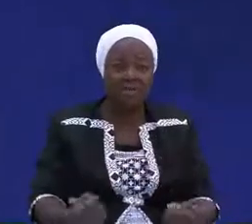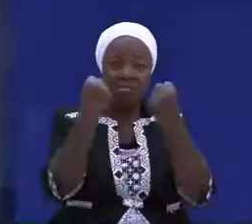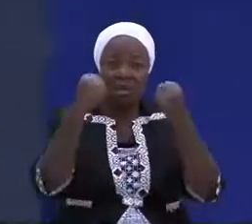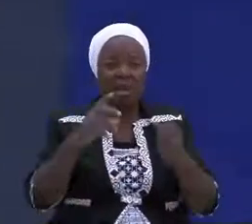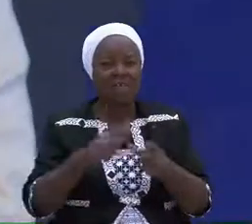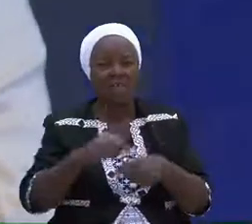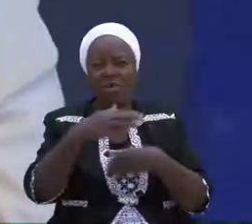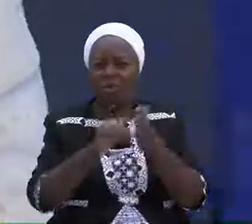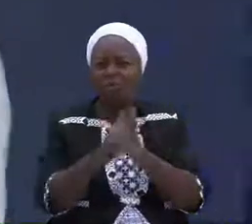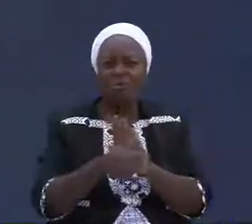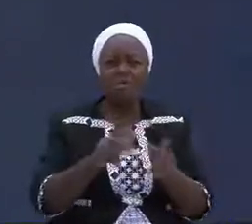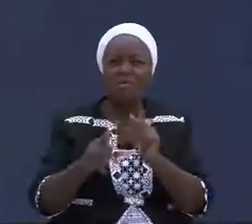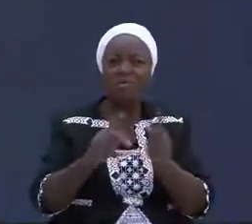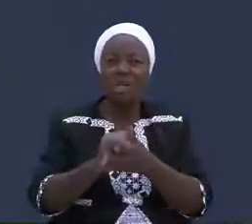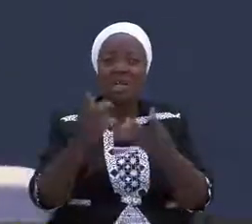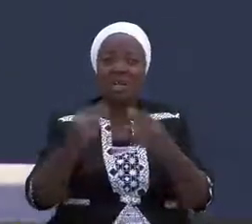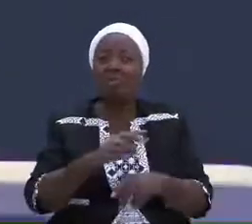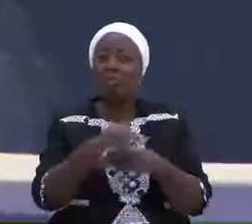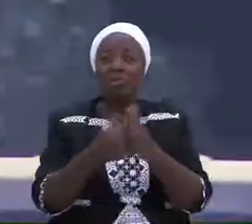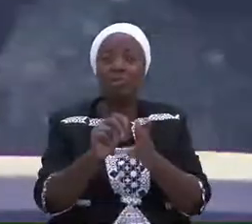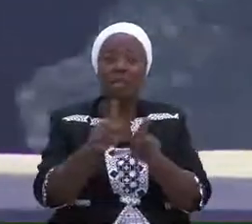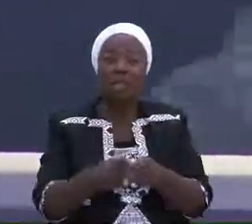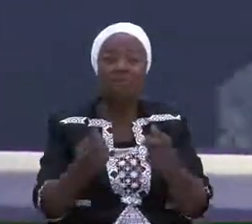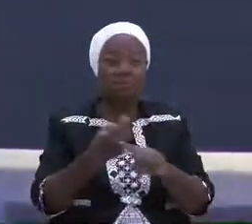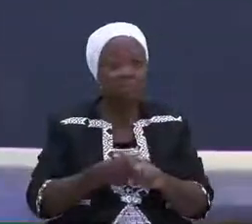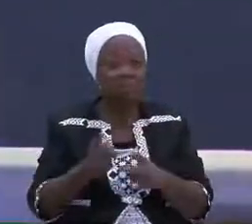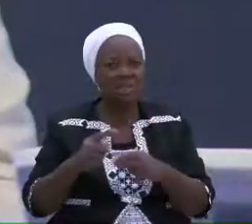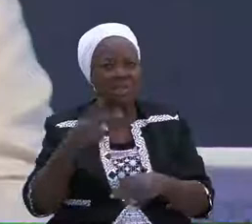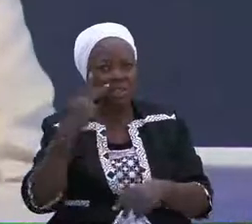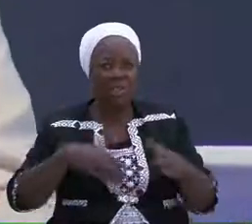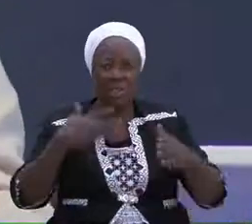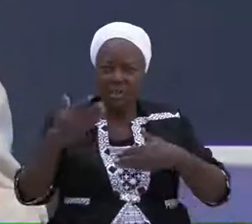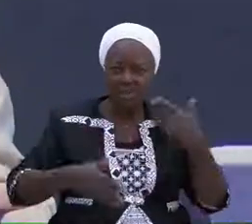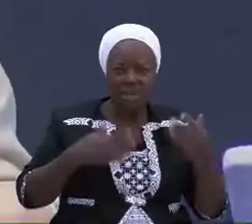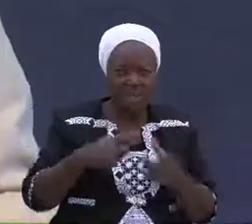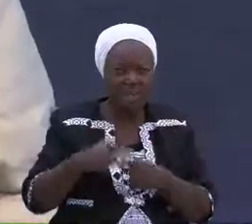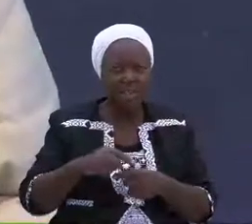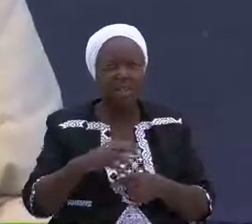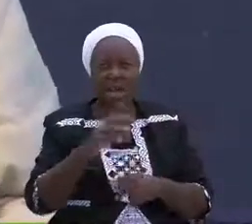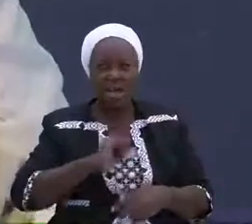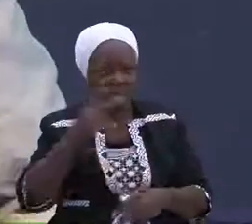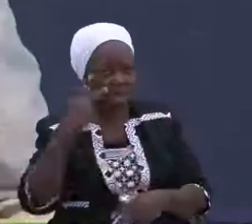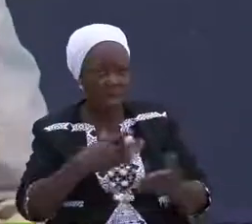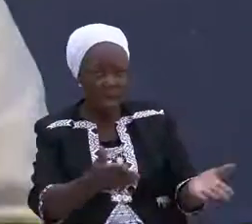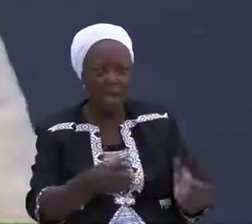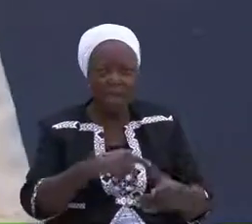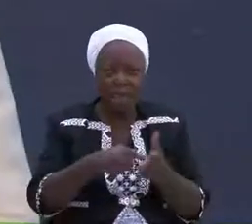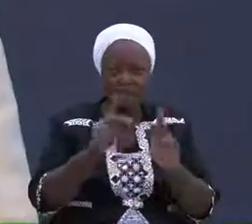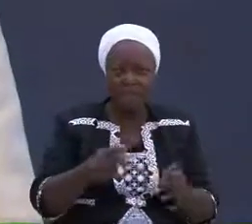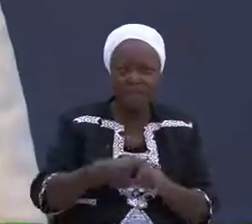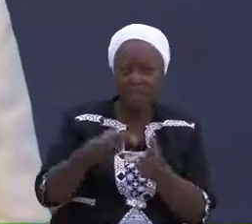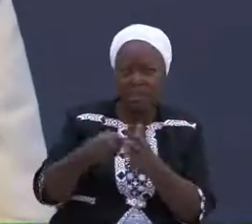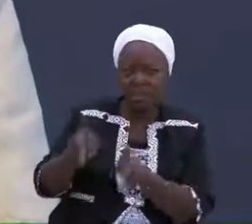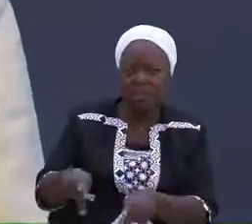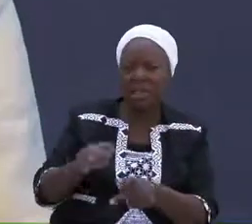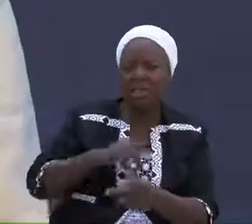différents. Toutes les parties de la ville d'où ils sont venus, il y a une grande joie. Et dans ce lieu, celui